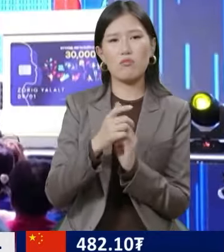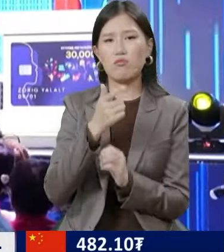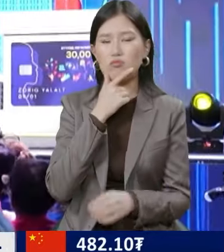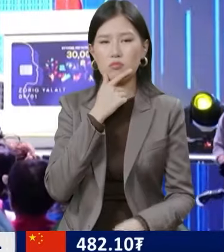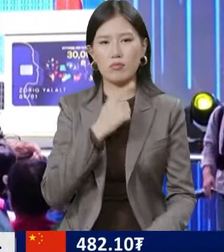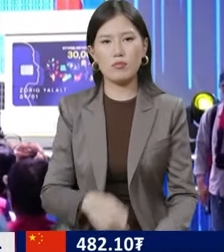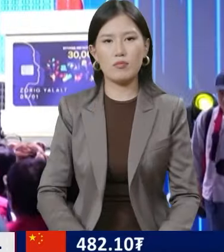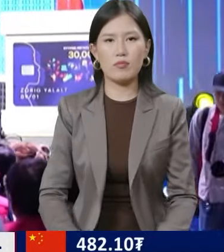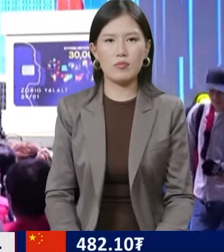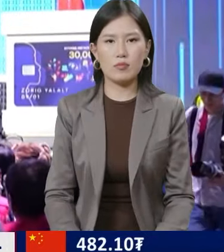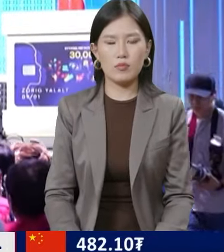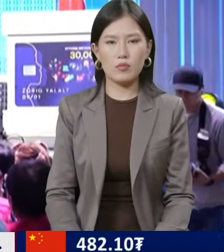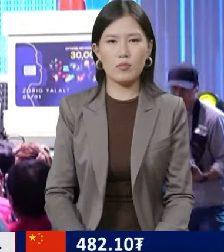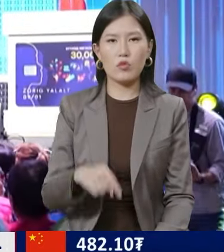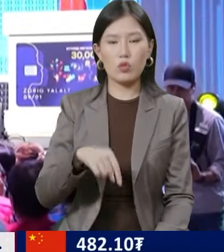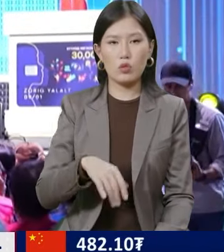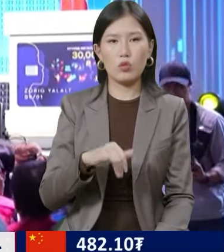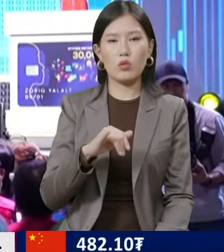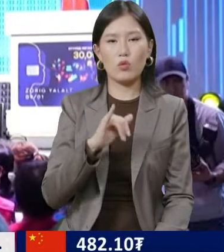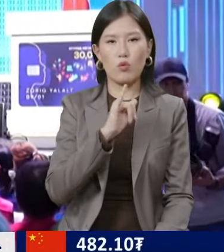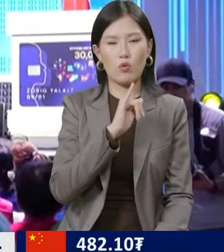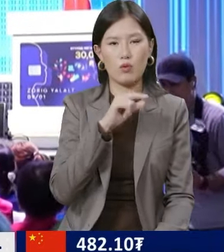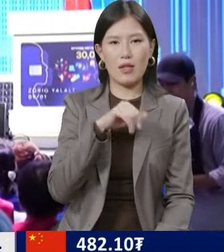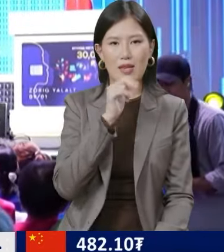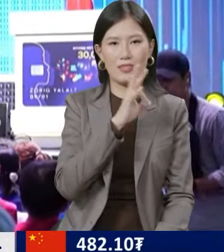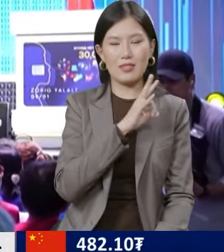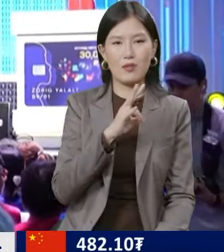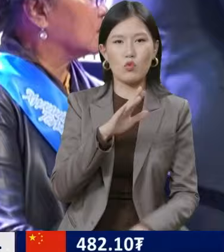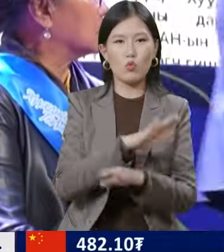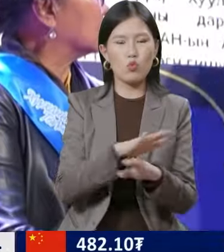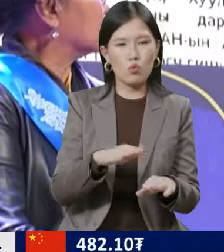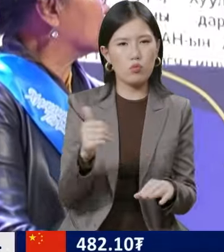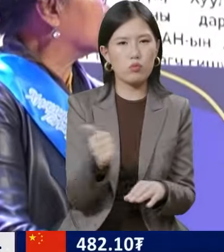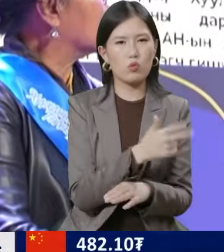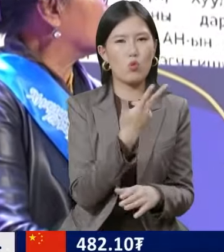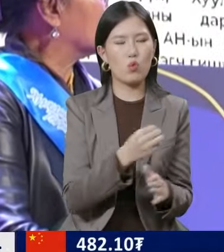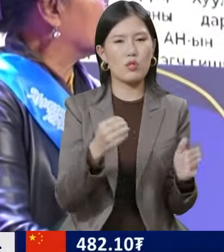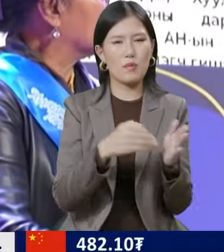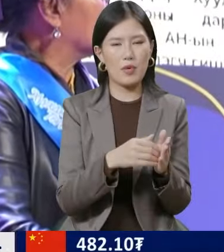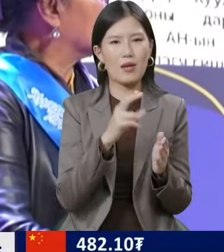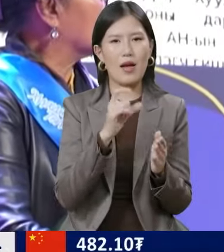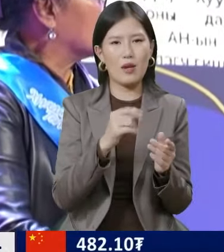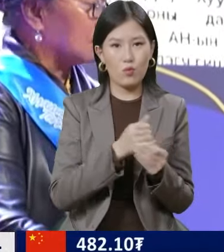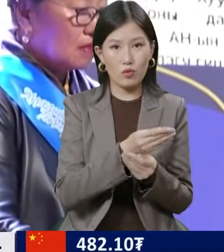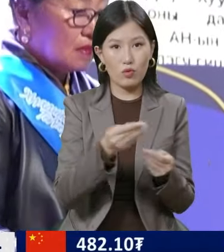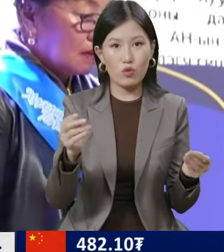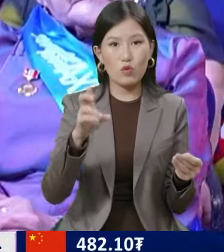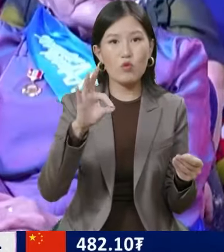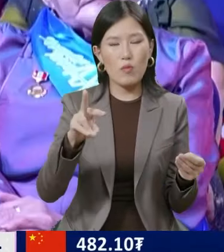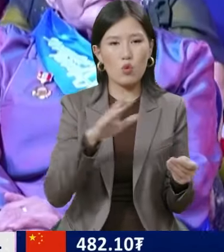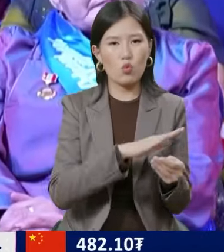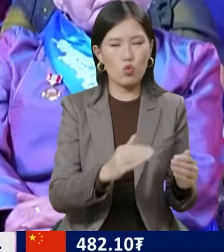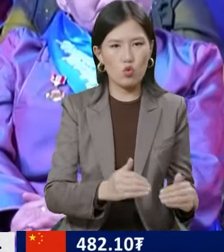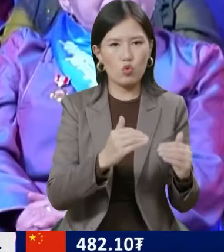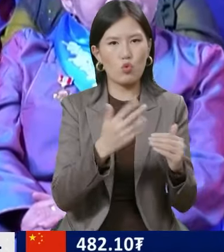байгаа. Тэгвэл энэ удаа нийслэлийн арчилсан нам хүүхэд бүрт 30 мянган төгрөгийн хүүхэд хөгжлийн карт олгосноор жилд хүүхдийн